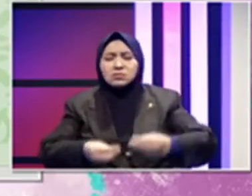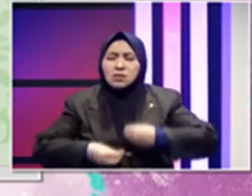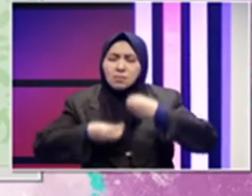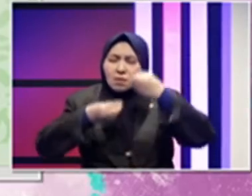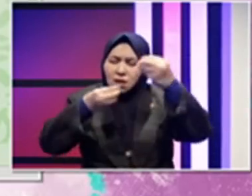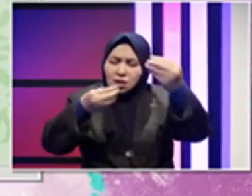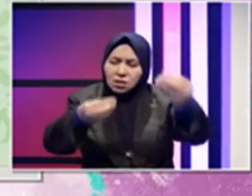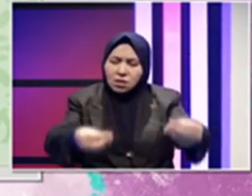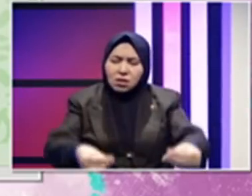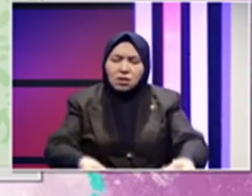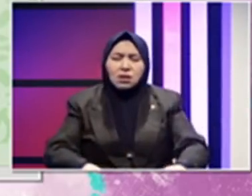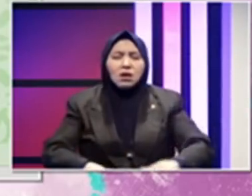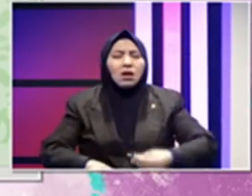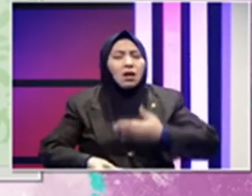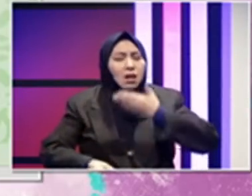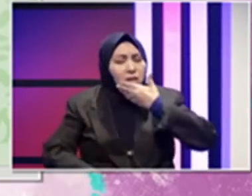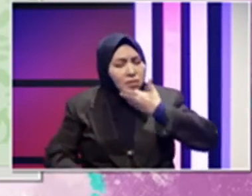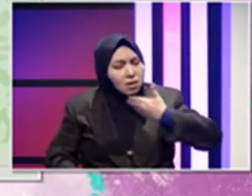شكور